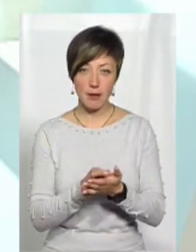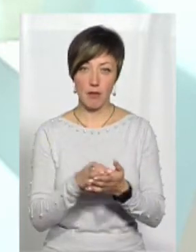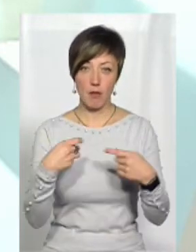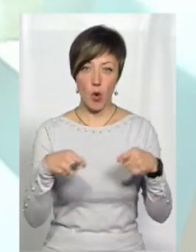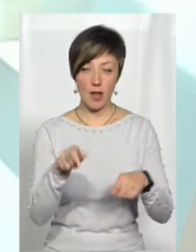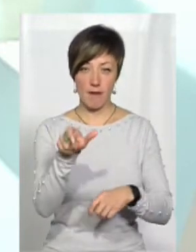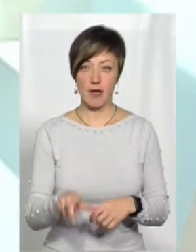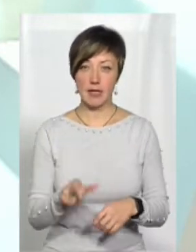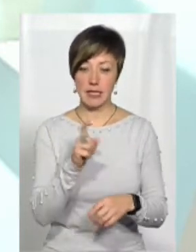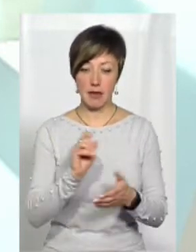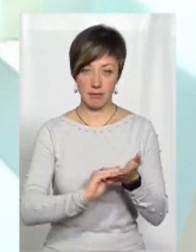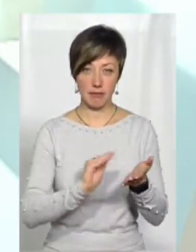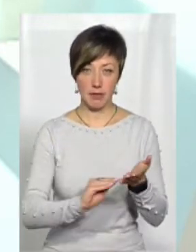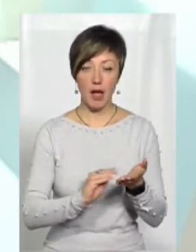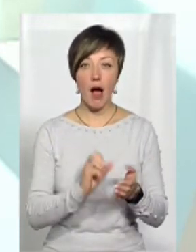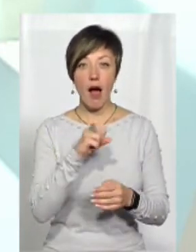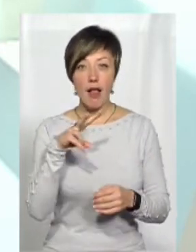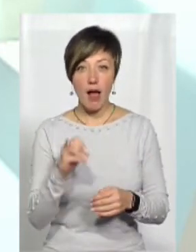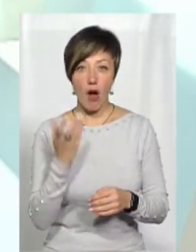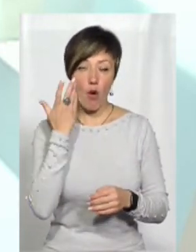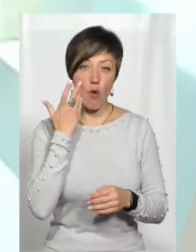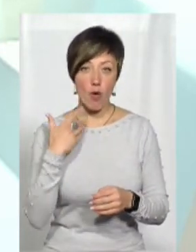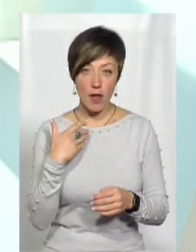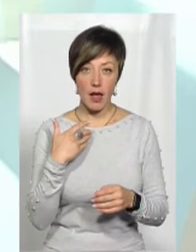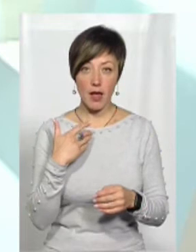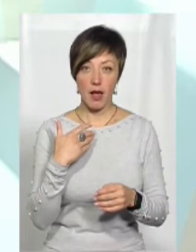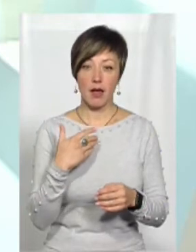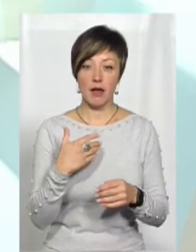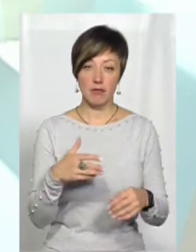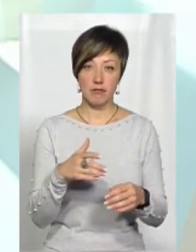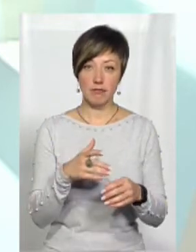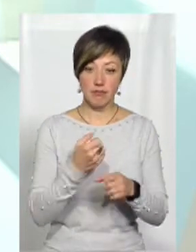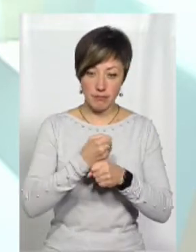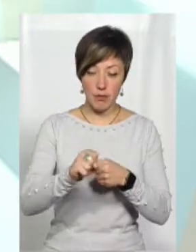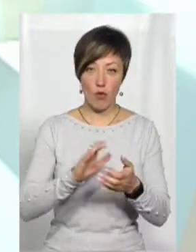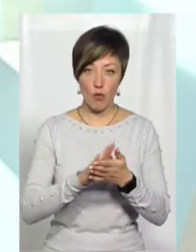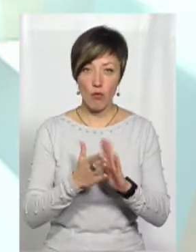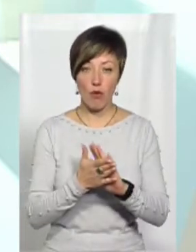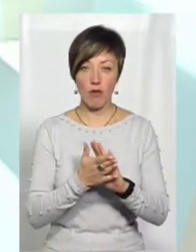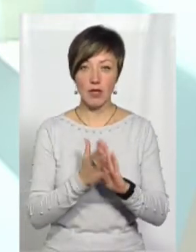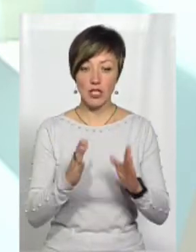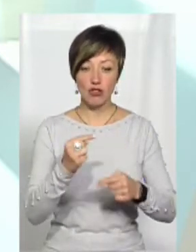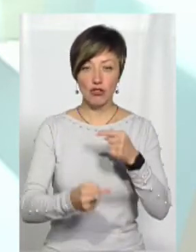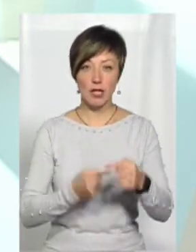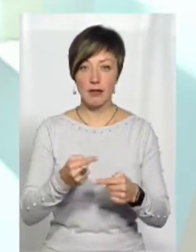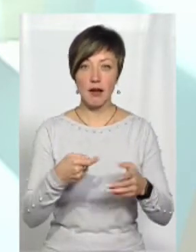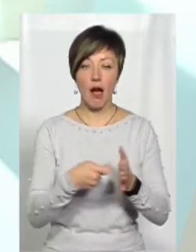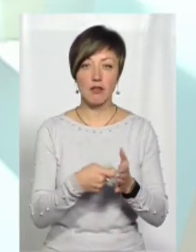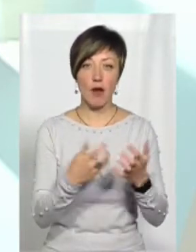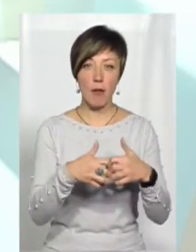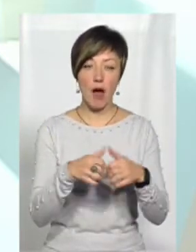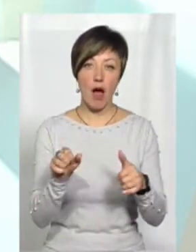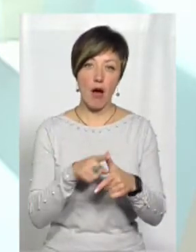відповідальність продавець. От. Проте, коли ставлять підприємців і продавців в такі умови, що тільки через касовий апарат